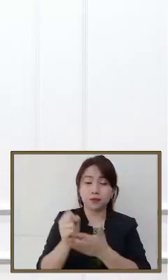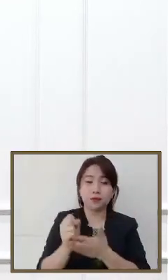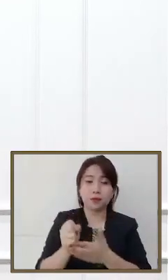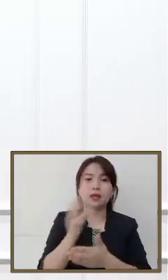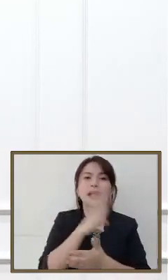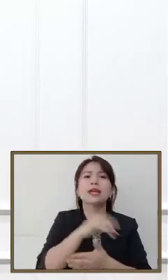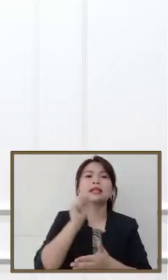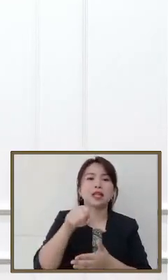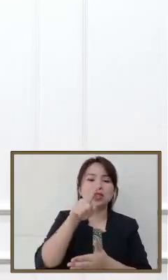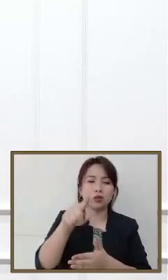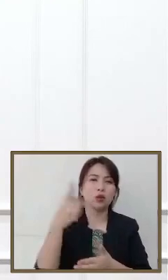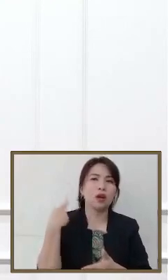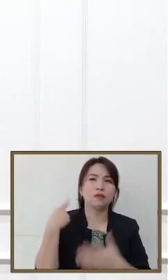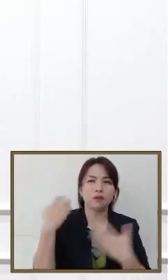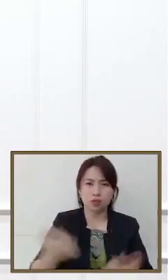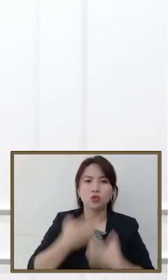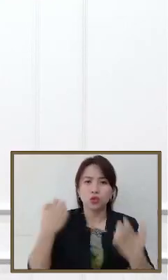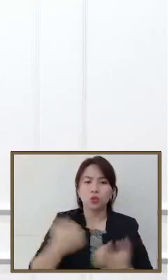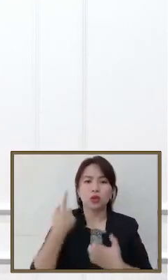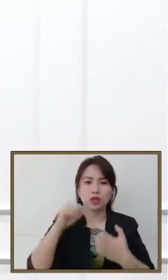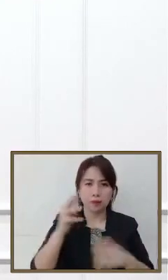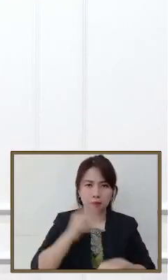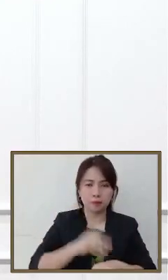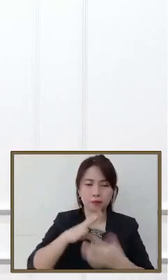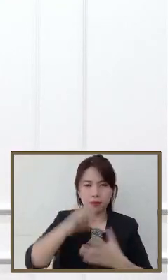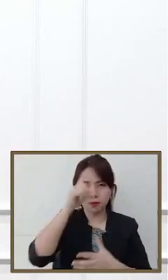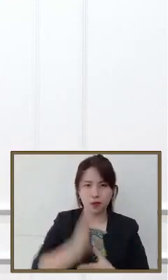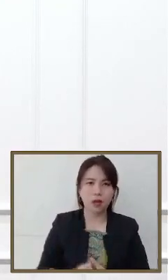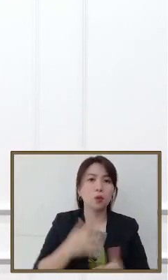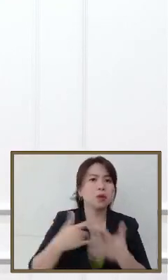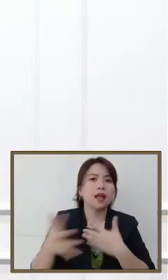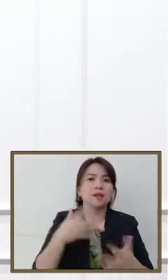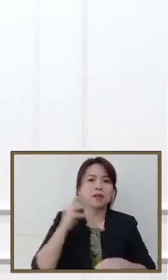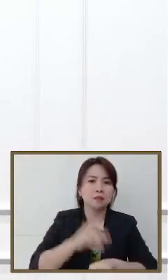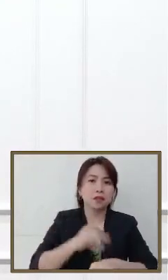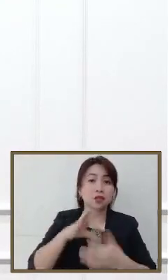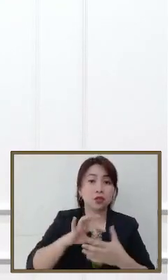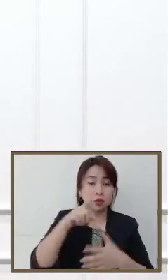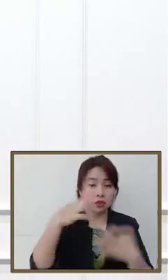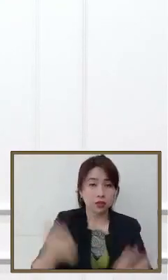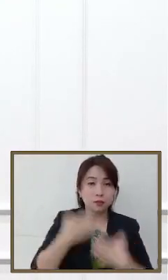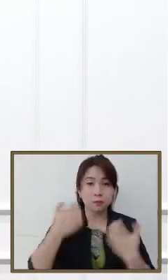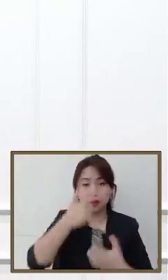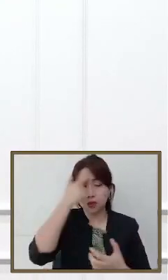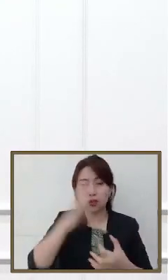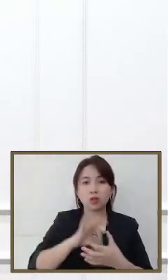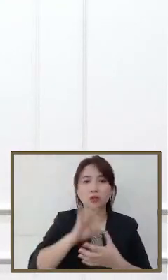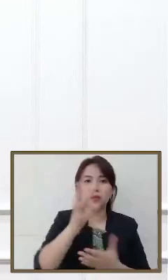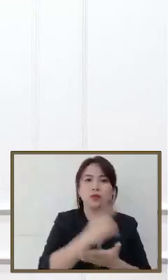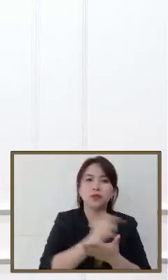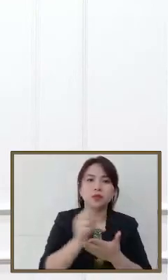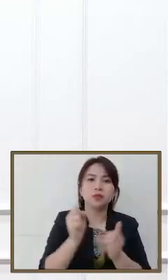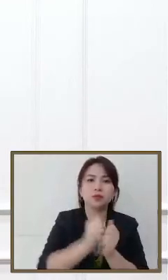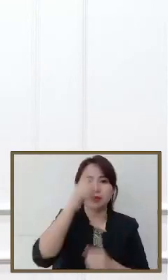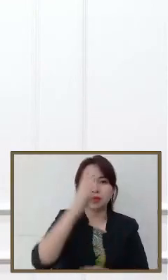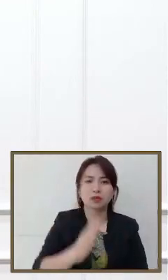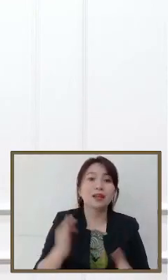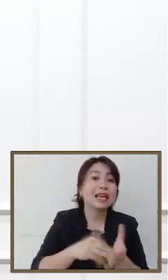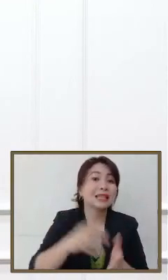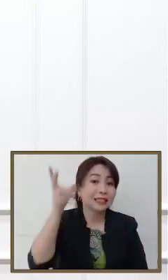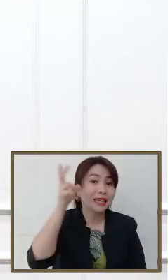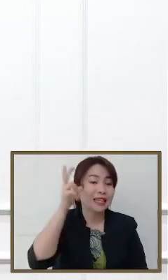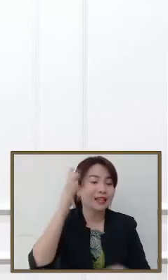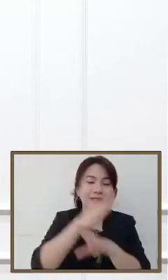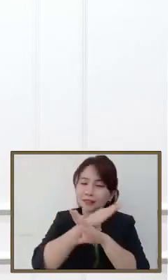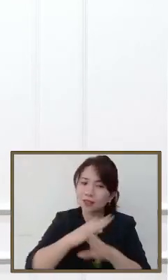gawain ng panginoon anumang Ministry na e-enjoy mo because of your relationship with God ang diyablo ay hindi titigil at